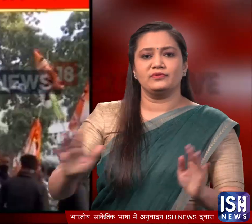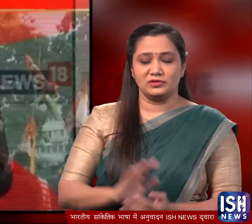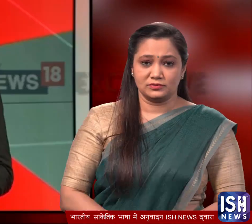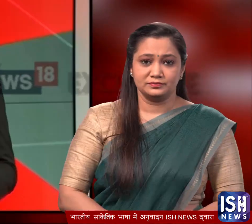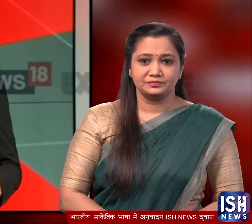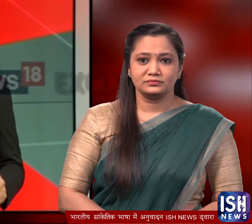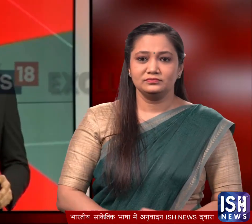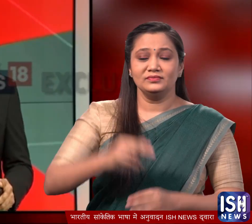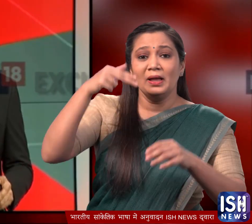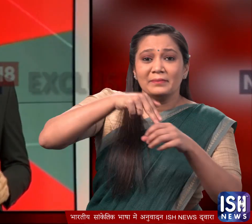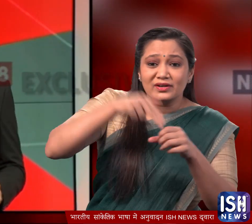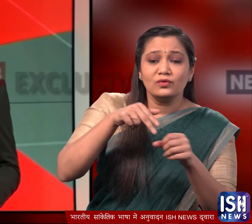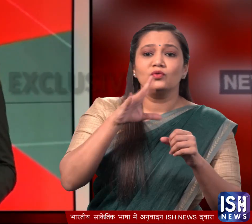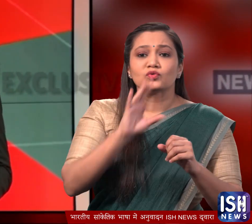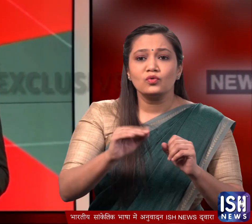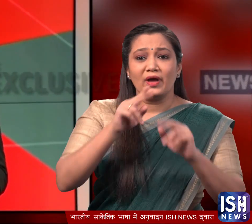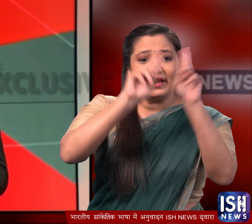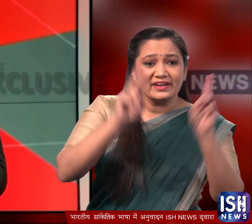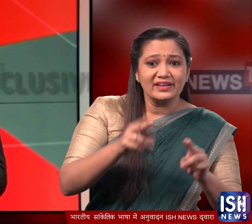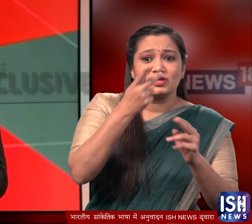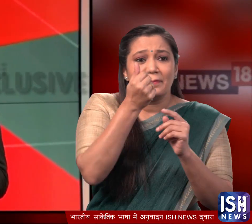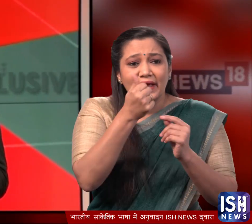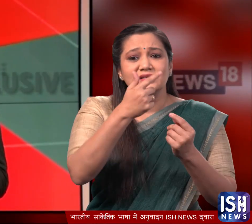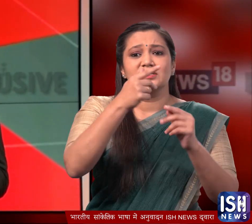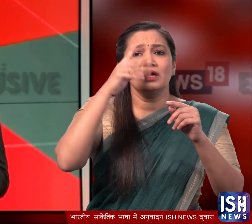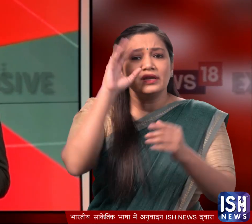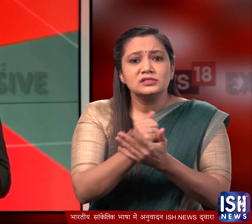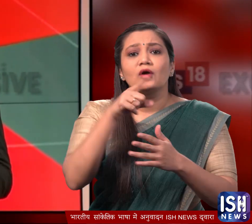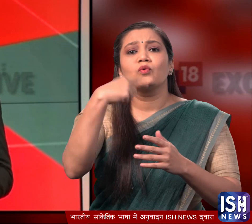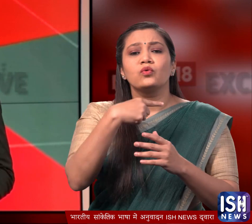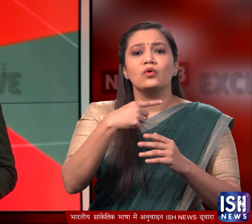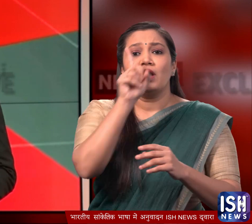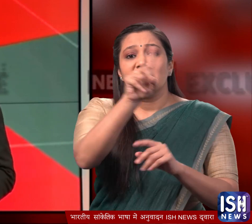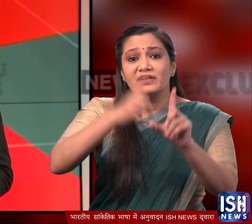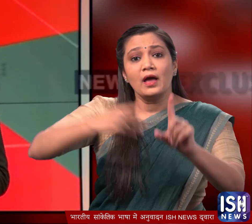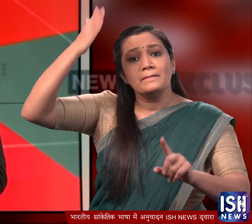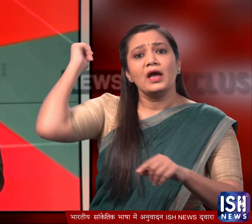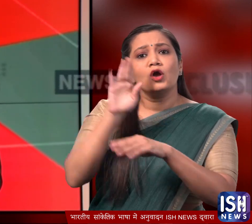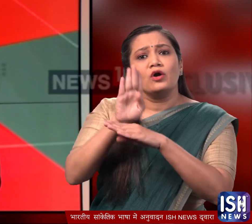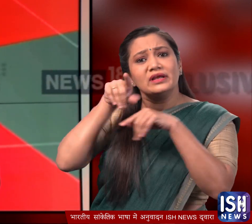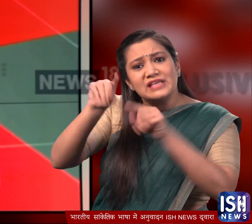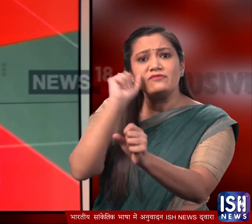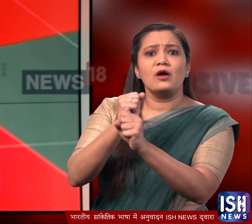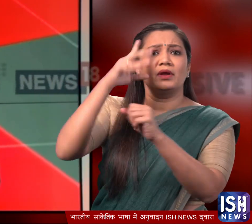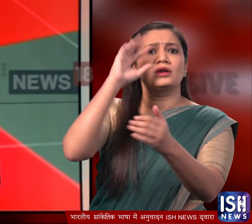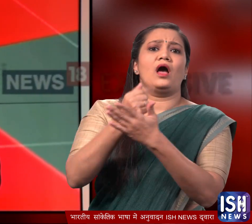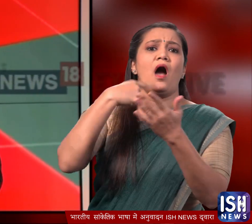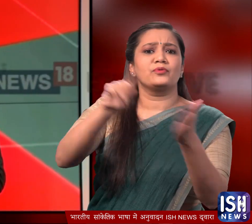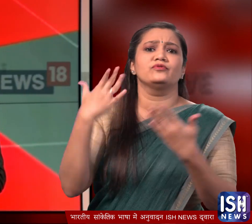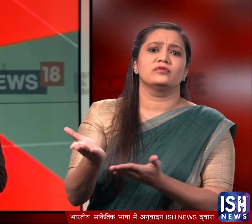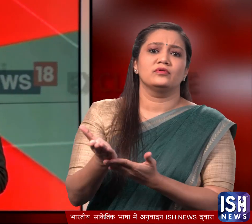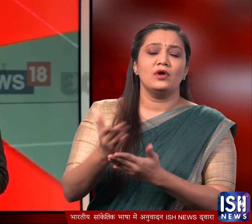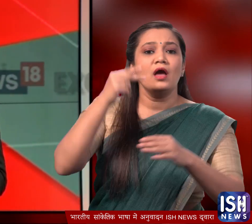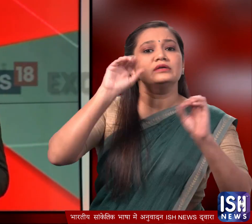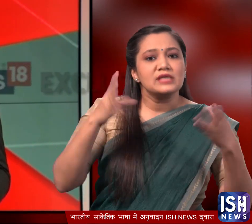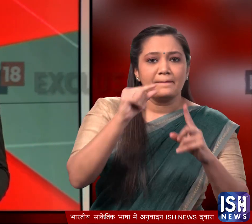पाया। सौभाग्य की एक बात यह कि तेल कंपनियों को इंटरनेशनल मार्केट के आधार पर दाम तय करने की छूट 11 साल पहले कांग्रेस की सरकार नहीं